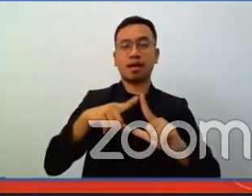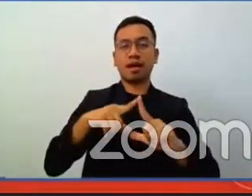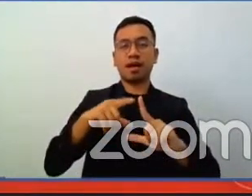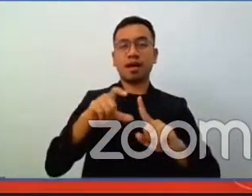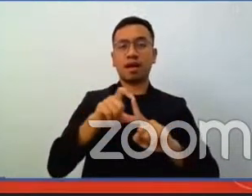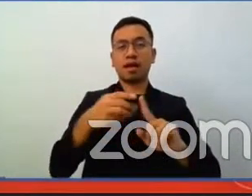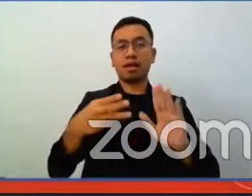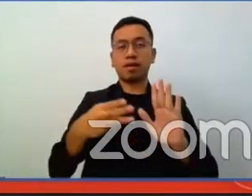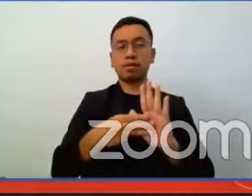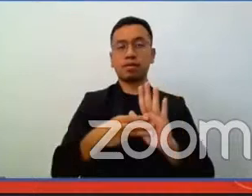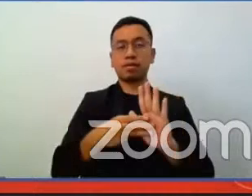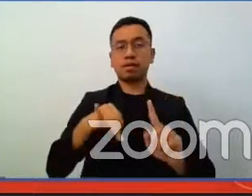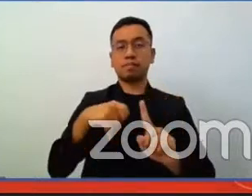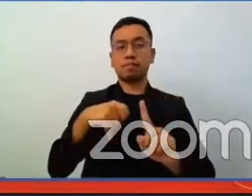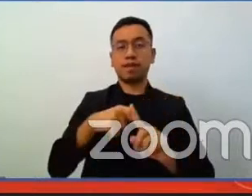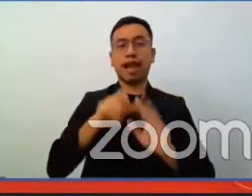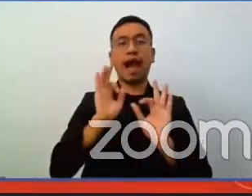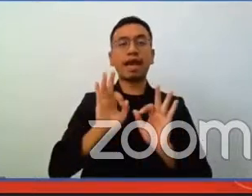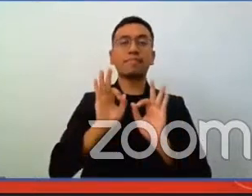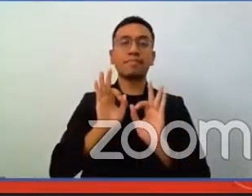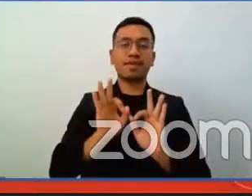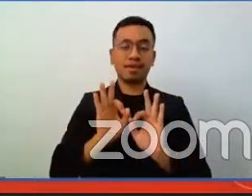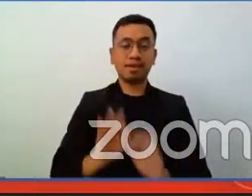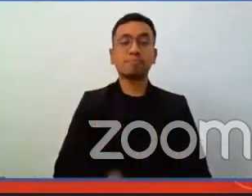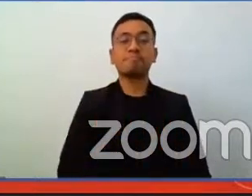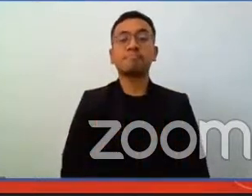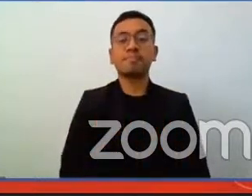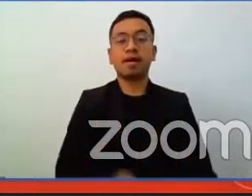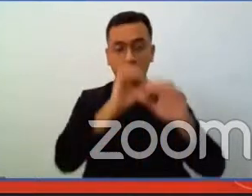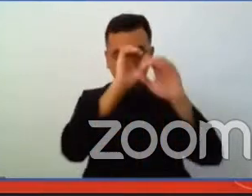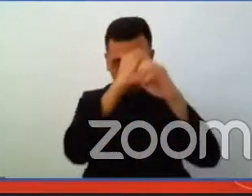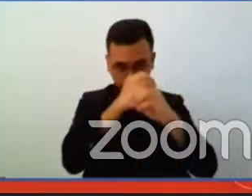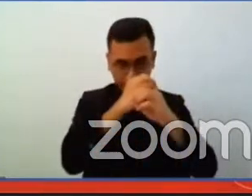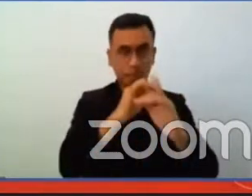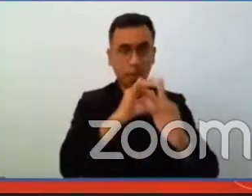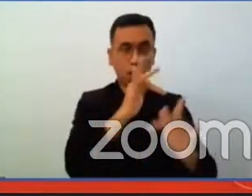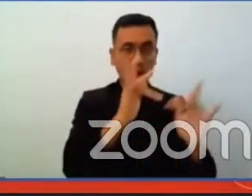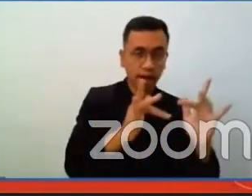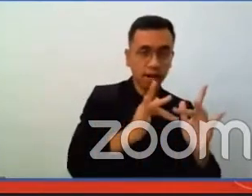apa pentingnya laboratorium dan perpustakaan maya.